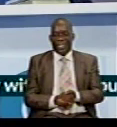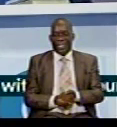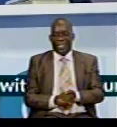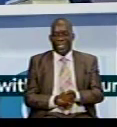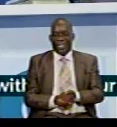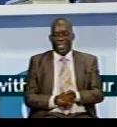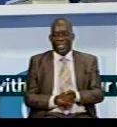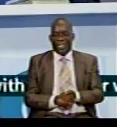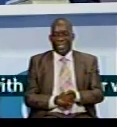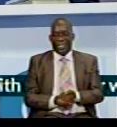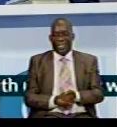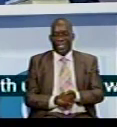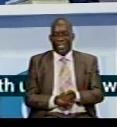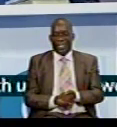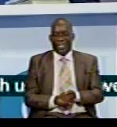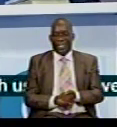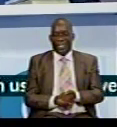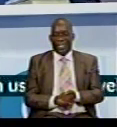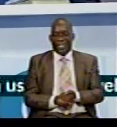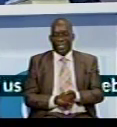Il m'a fait du bien.